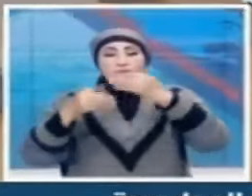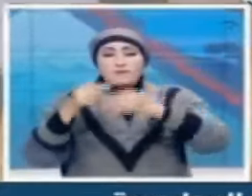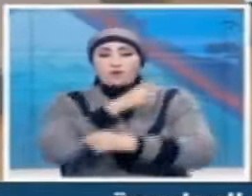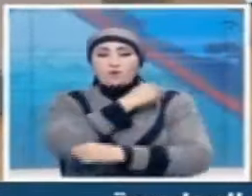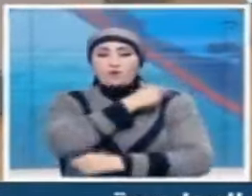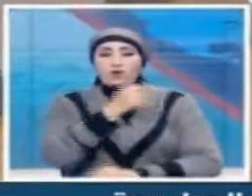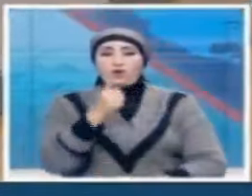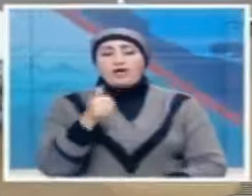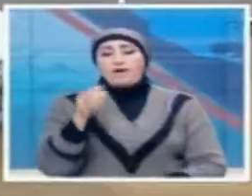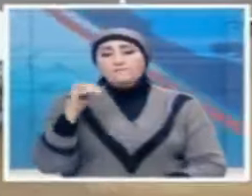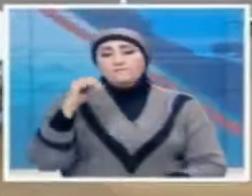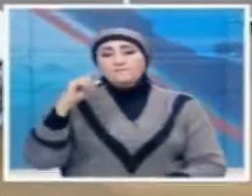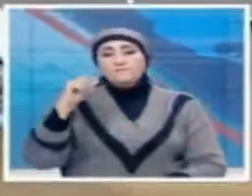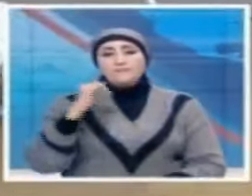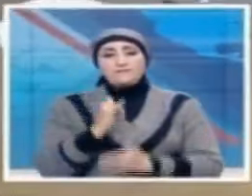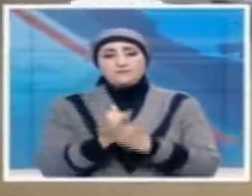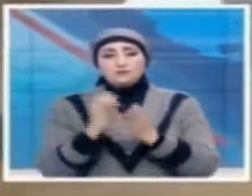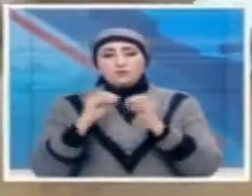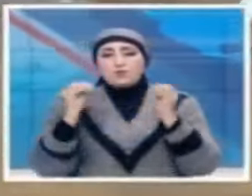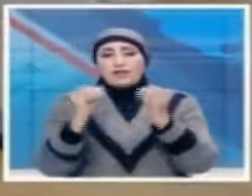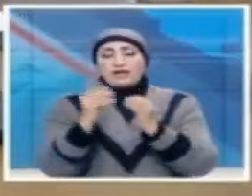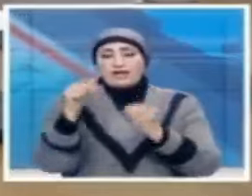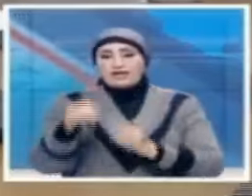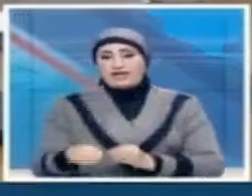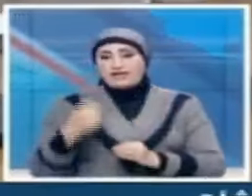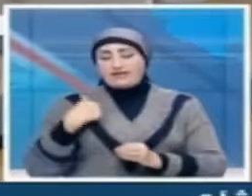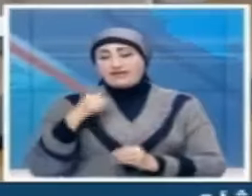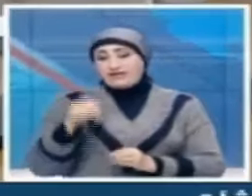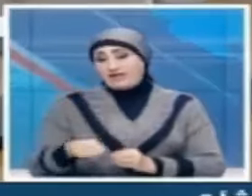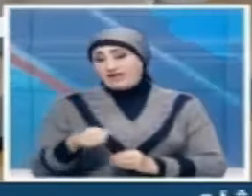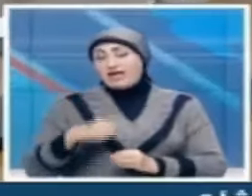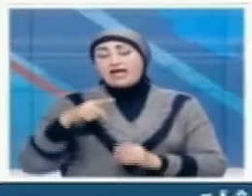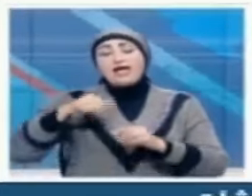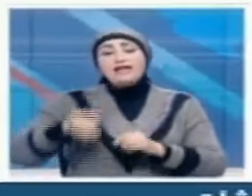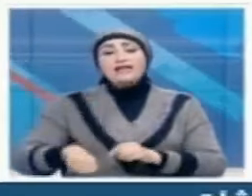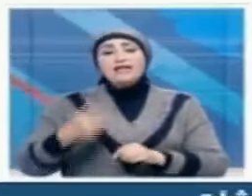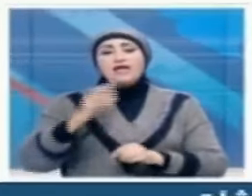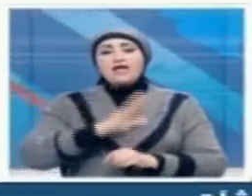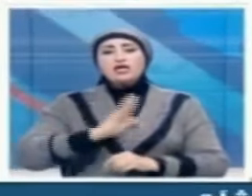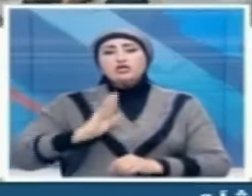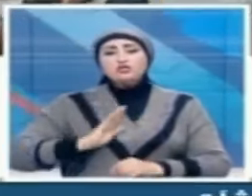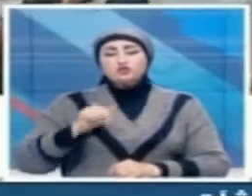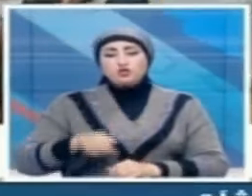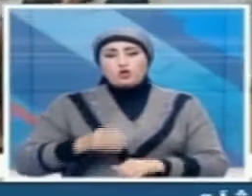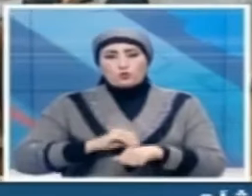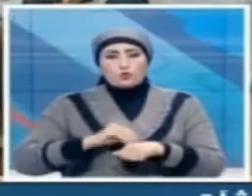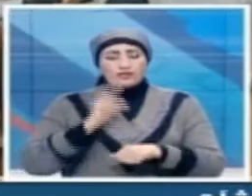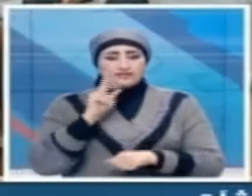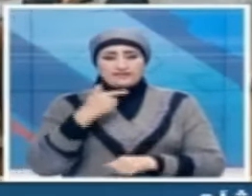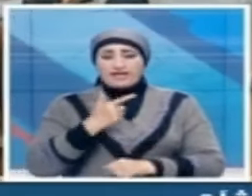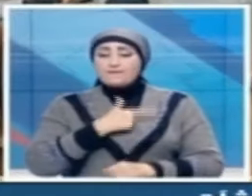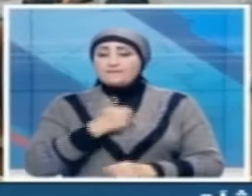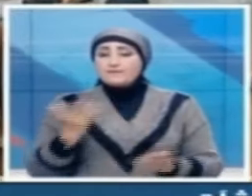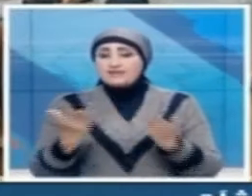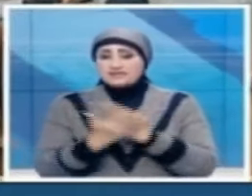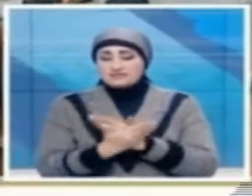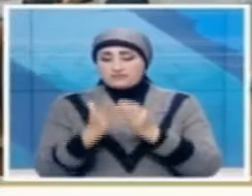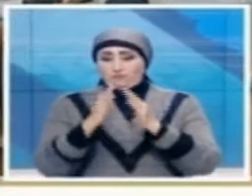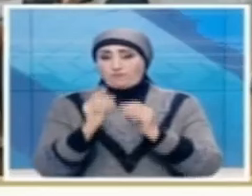احمد العزازي رئيس الهيئة الهندسية للقوات المسلحة. المتحدث الرسمي باسم رئاسة